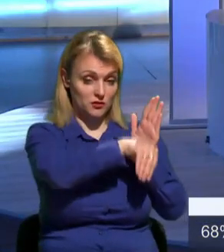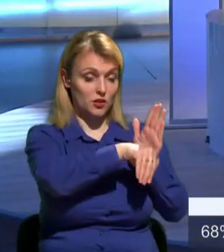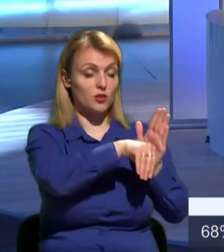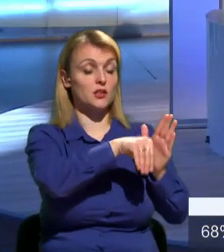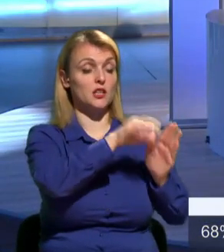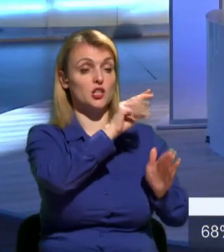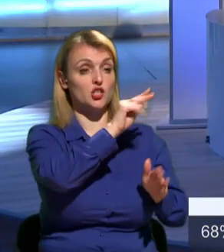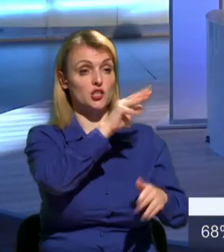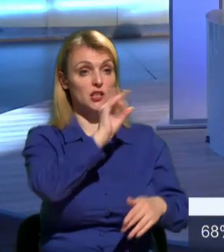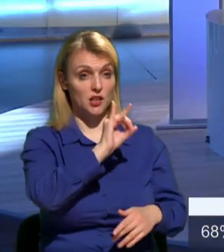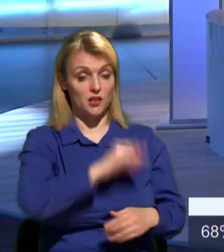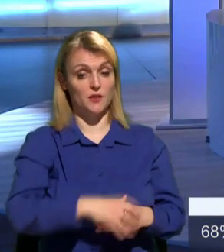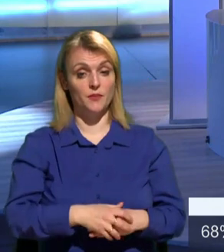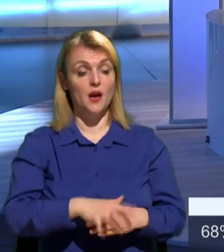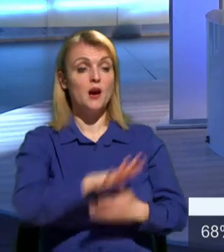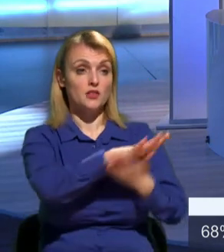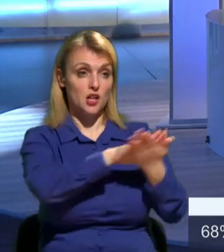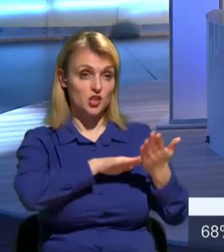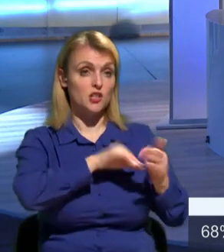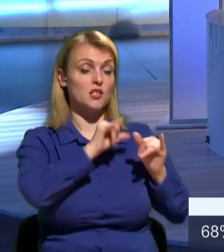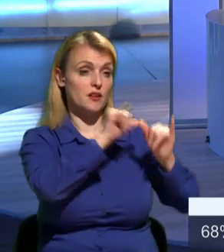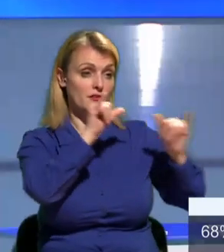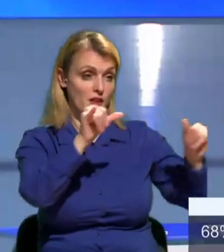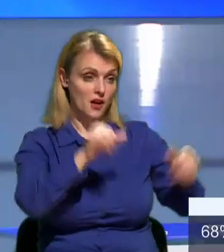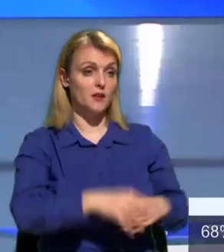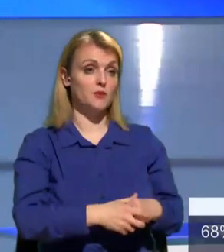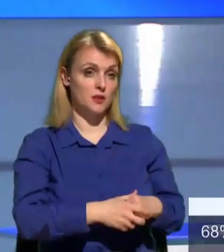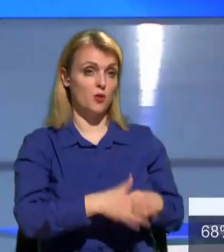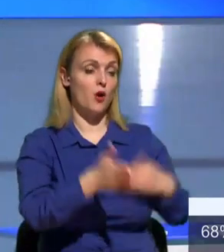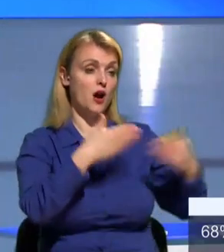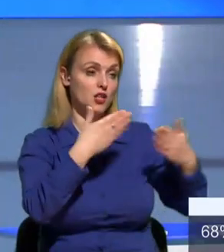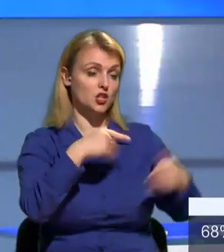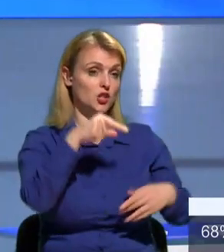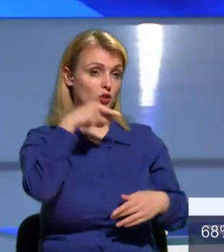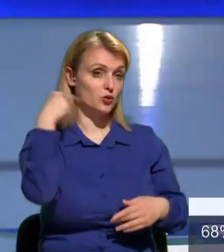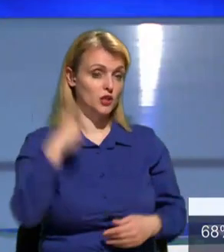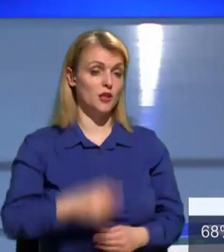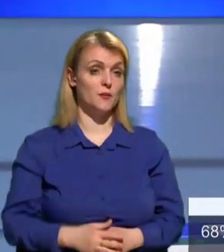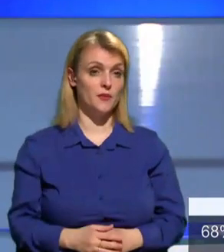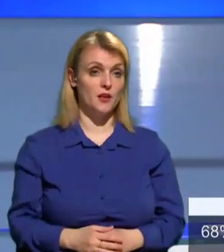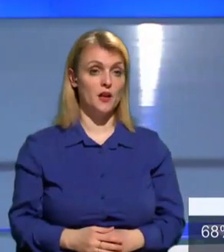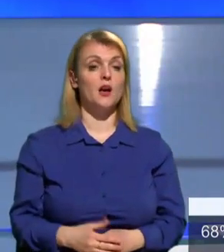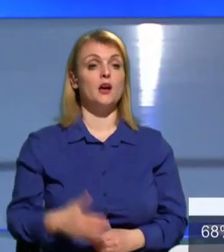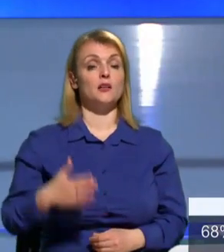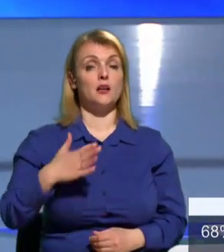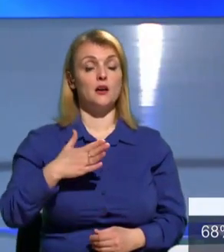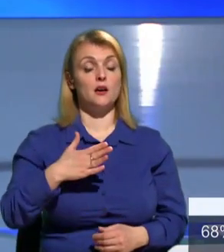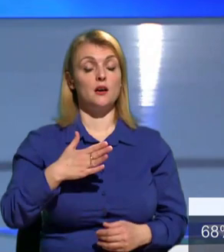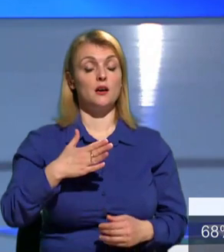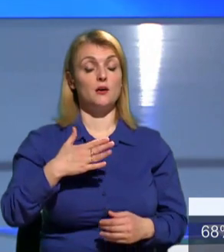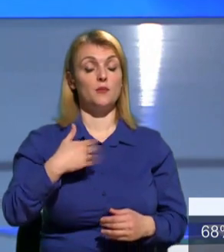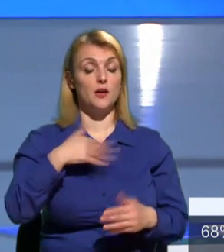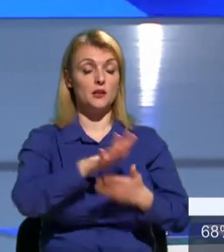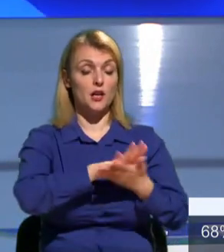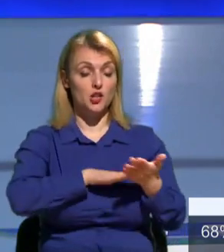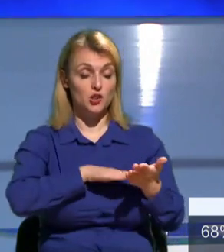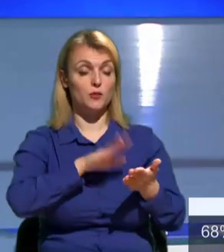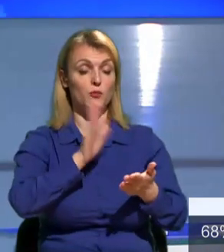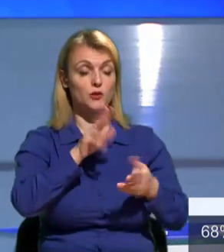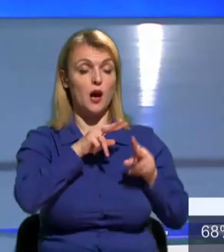dezvoltăm parteneriatul strategic cu Federația Rusă, suntem observatori la Uniunea Euroasiatică, la inițiativa mea am semnat acest acord